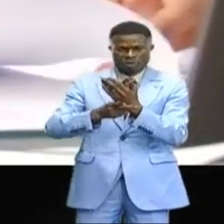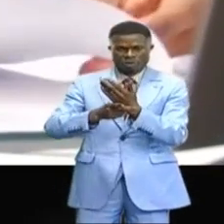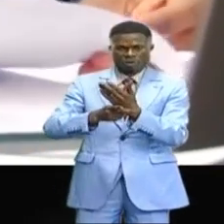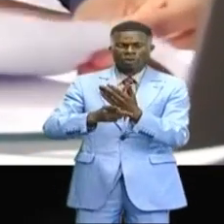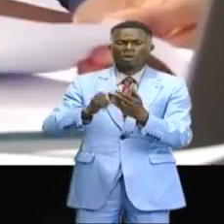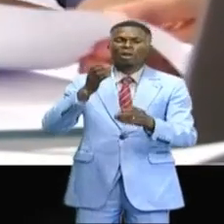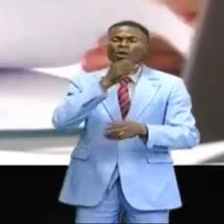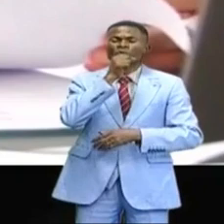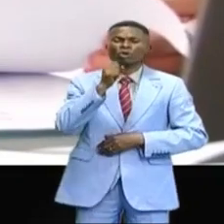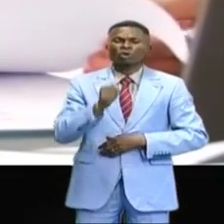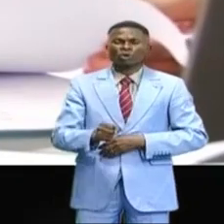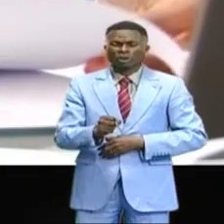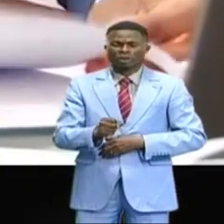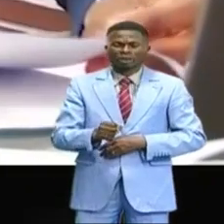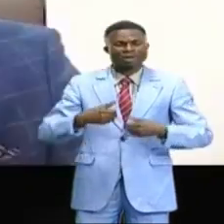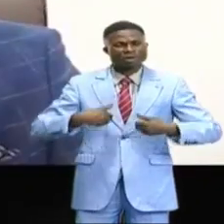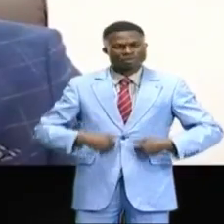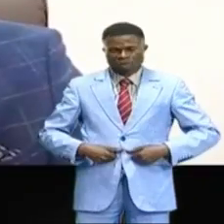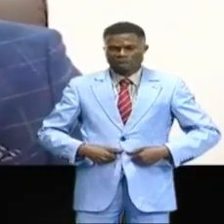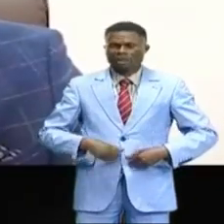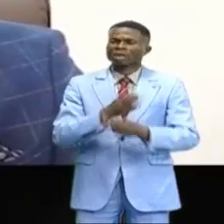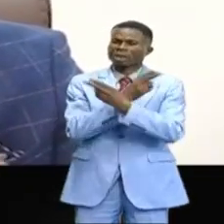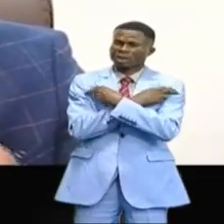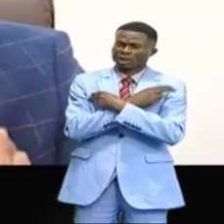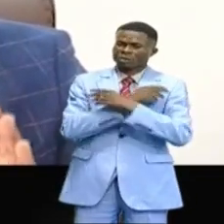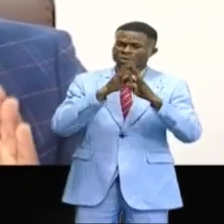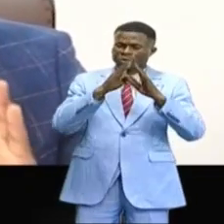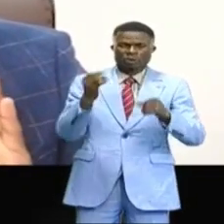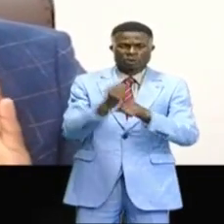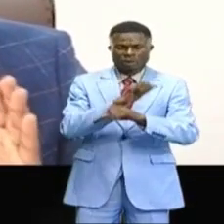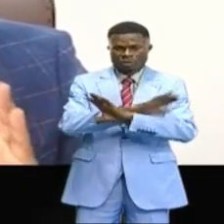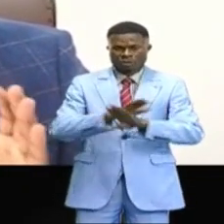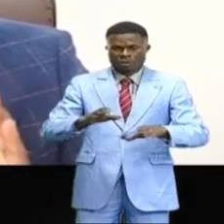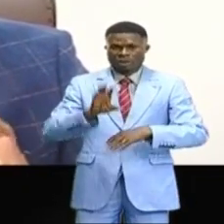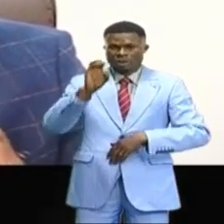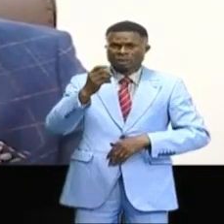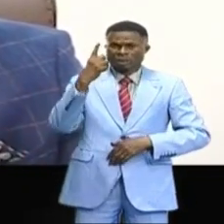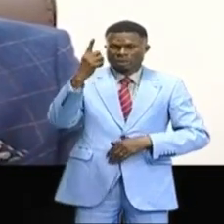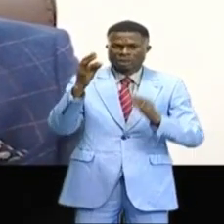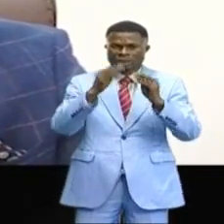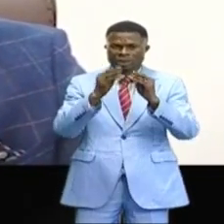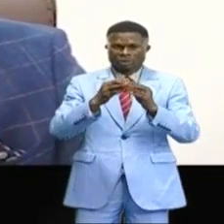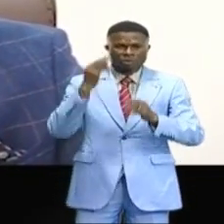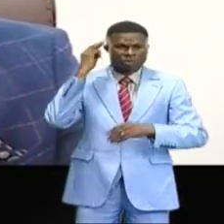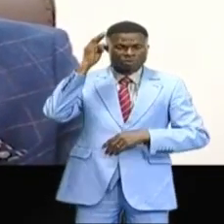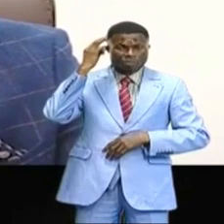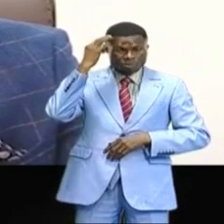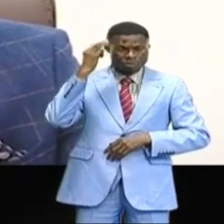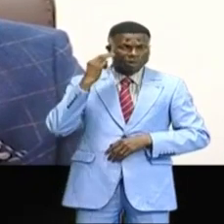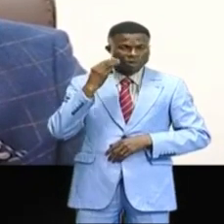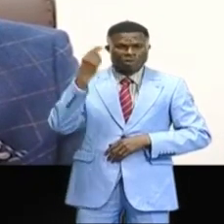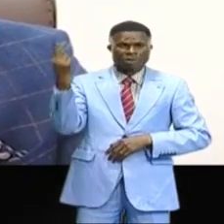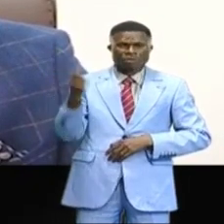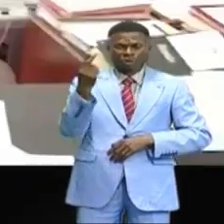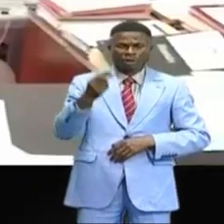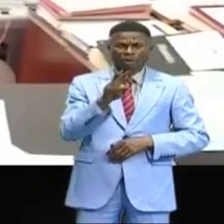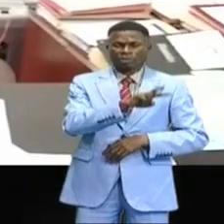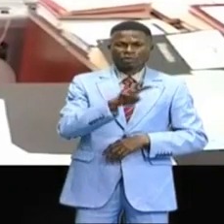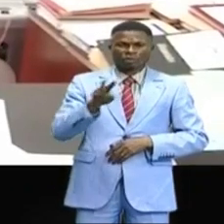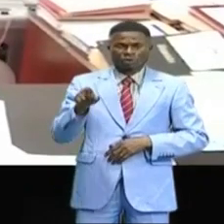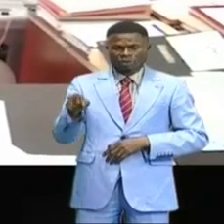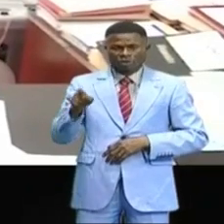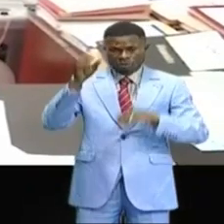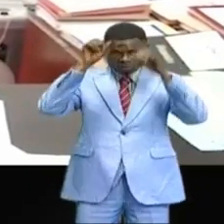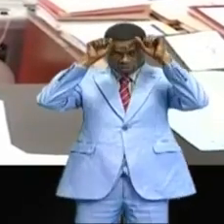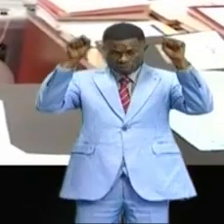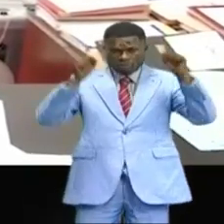retraite en rappelant que lors de la 51e réunion du Conseil des ministres du vendredi 29 avril 2022, le